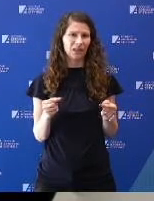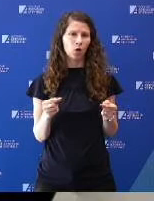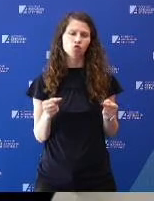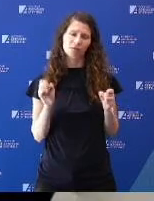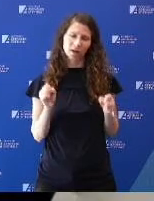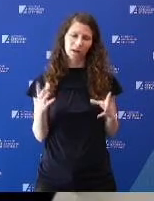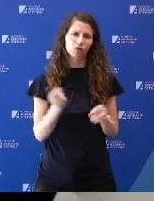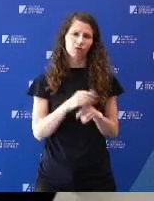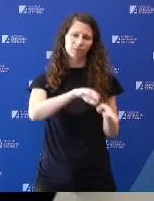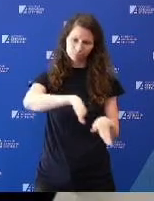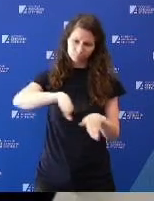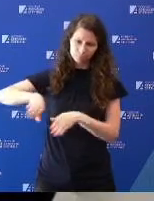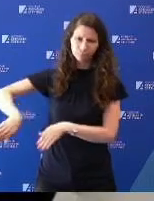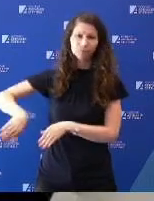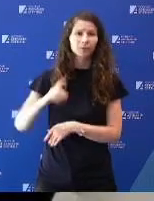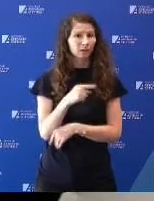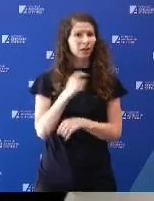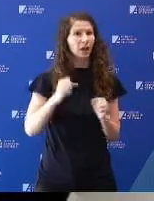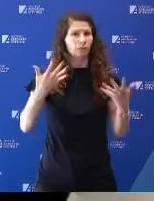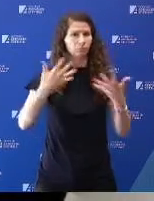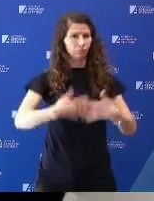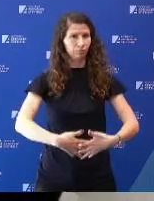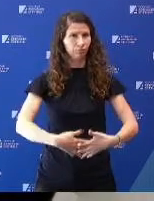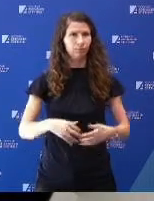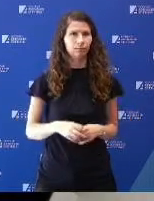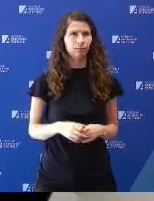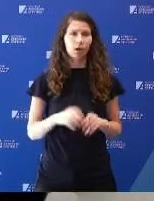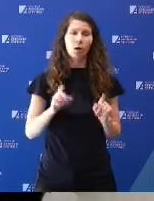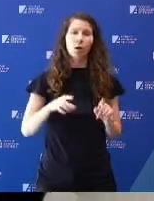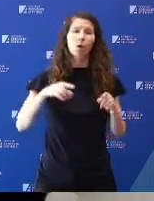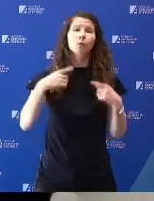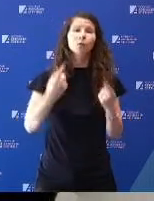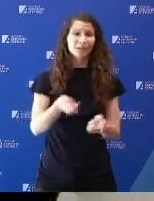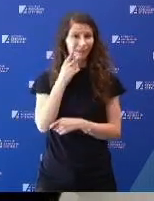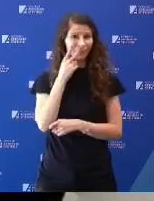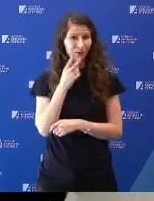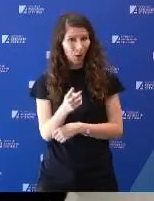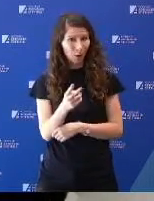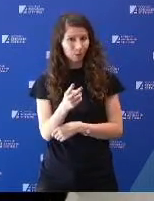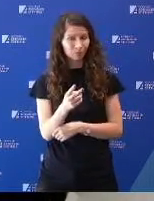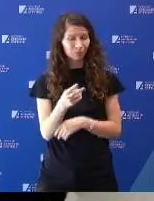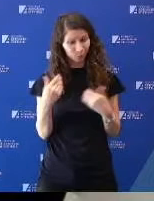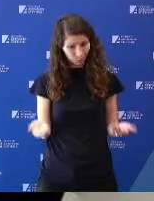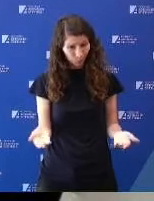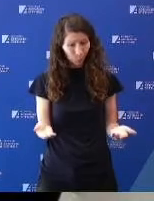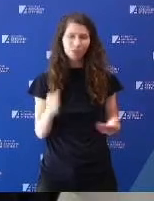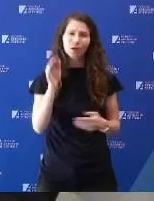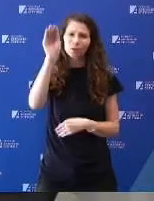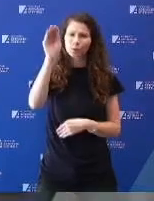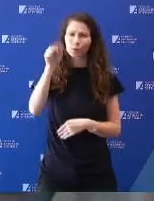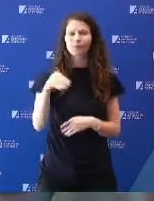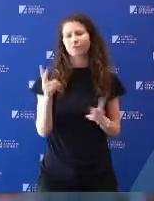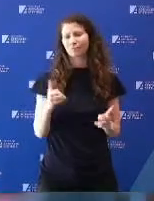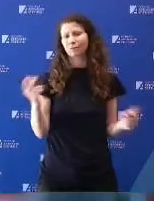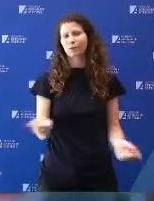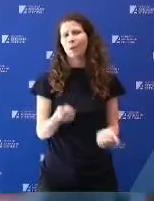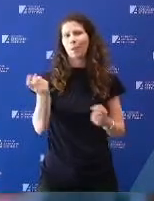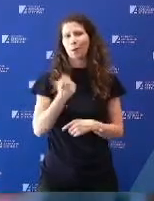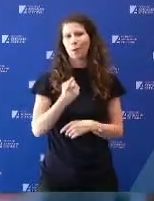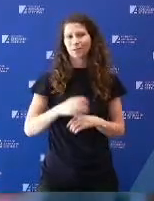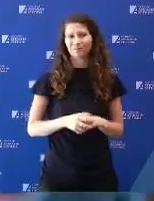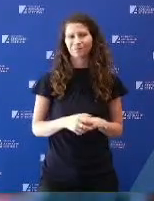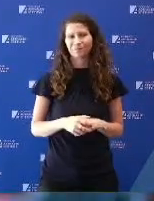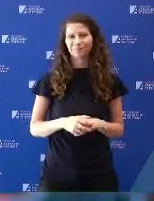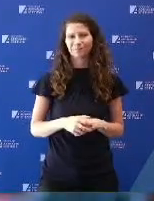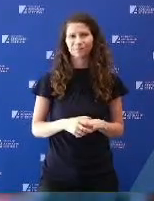überwinden, können wir zusammenarbeiten. Und wenn wir uns dann anschauen, dann wird die Zukunft doch wirklich toll. Vielleicht noch